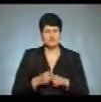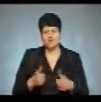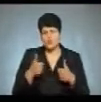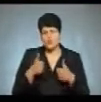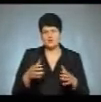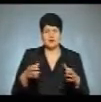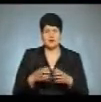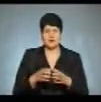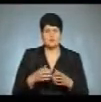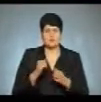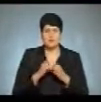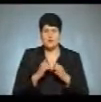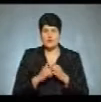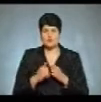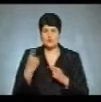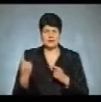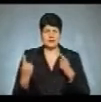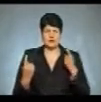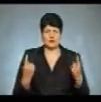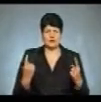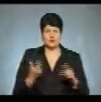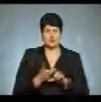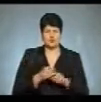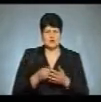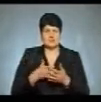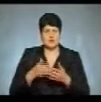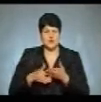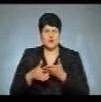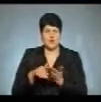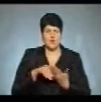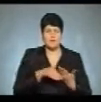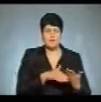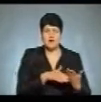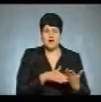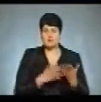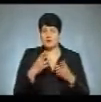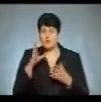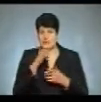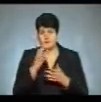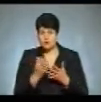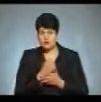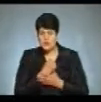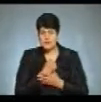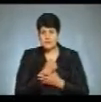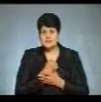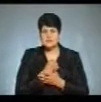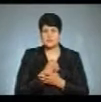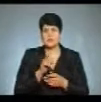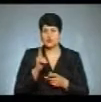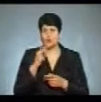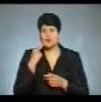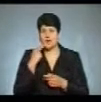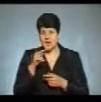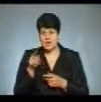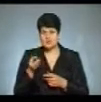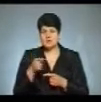команда. Тому що кожен один одного дуже цінує, допомагає. Якщо комусь щось не виходить, тому, хто краще